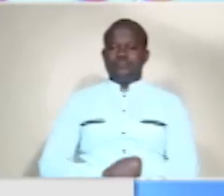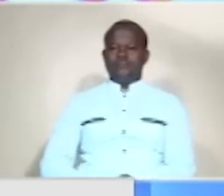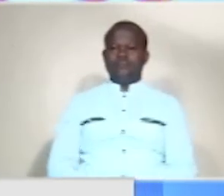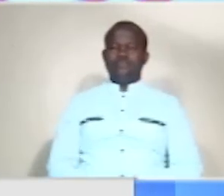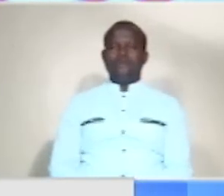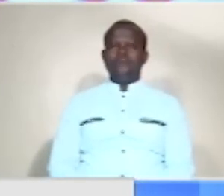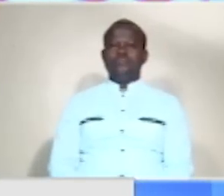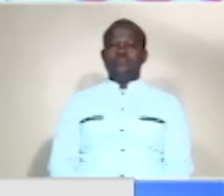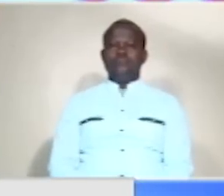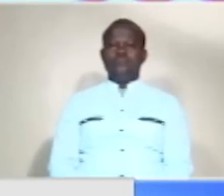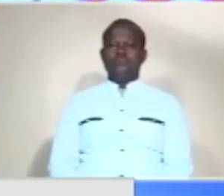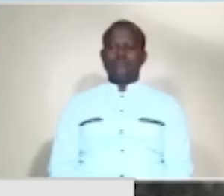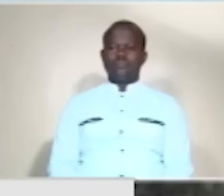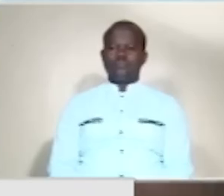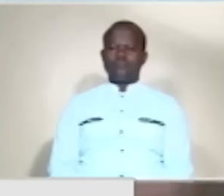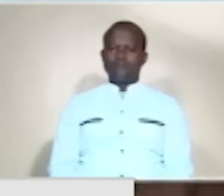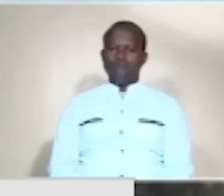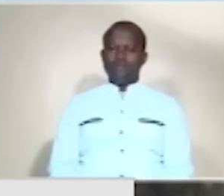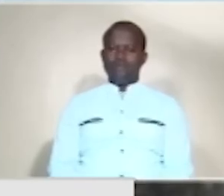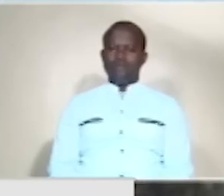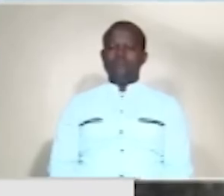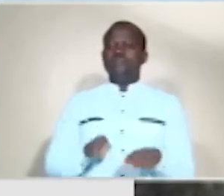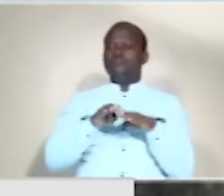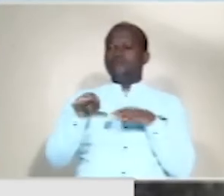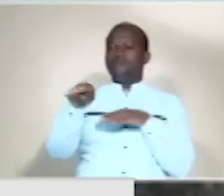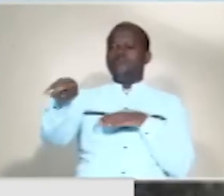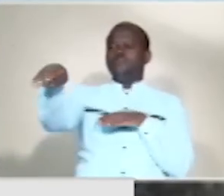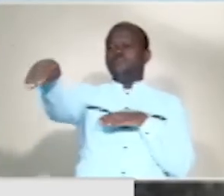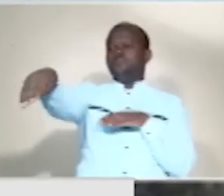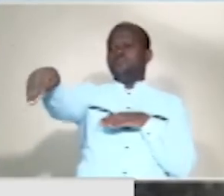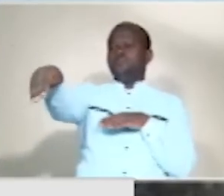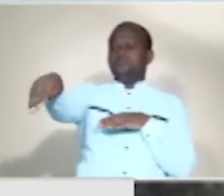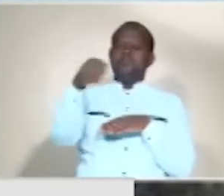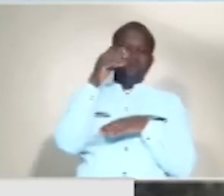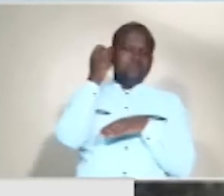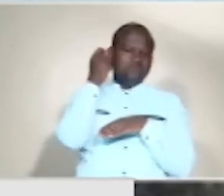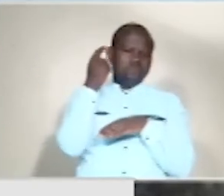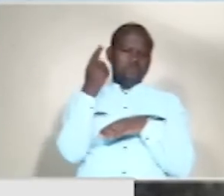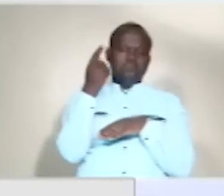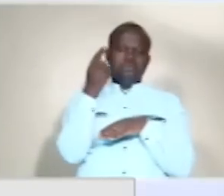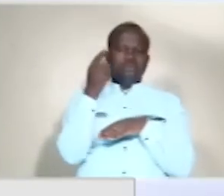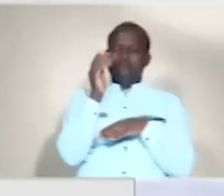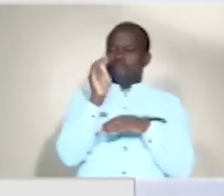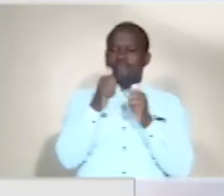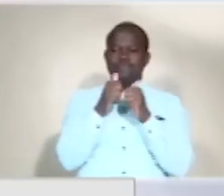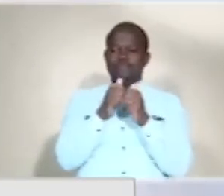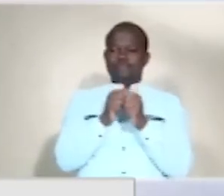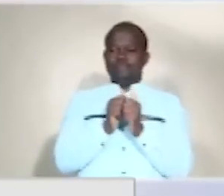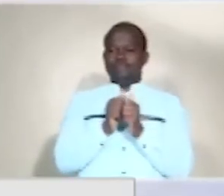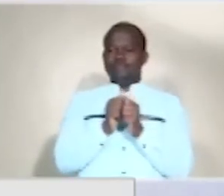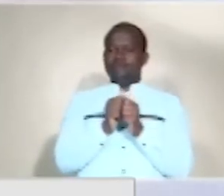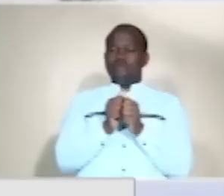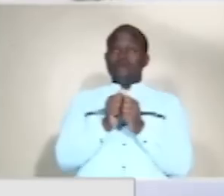yafatanyije na Desire turi kumwe nayo. Tushokingiye epfo mu gishanga urumva nyine ni hatari. Ibice hafi ya